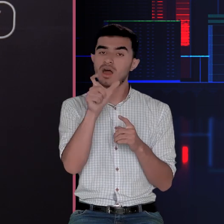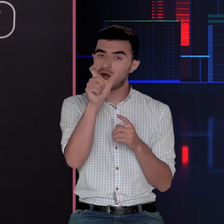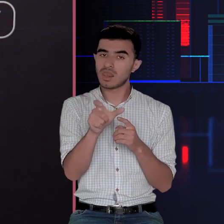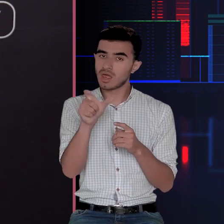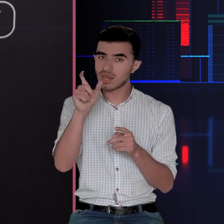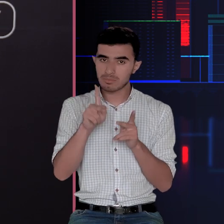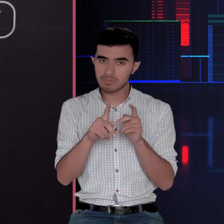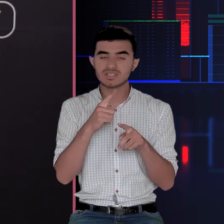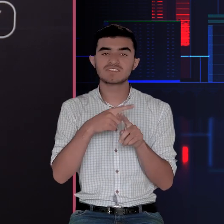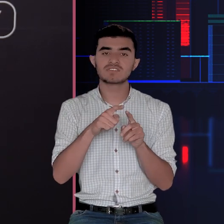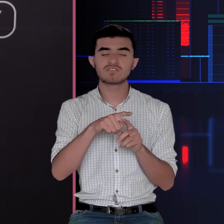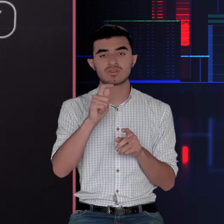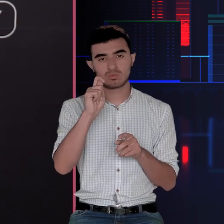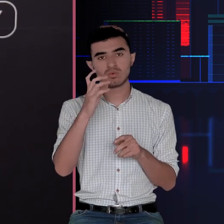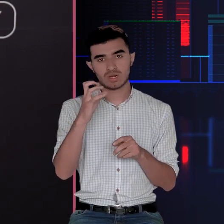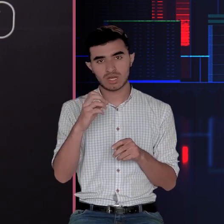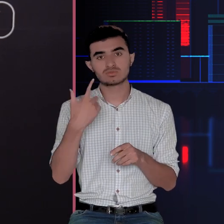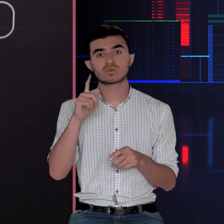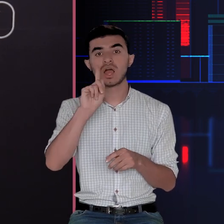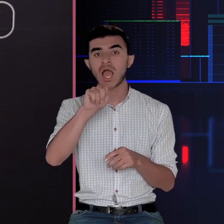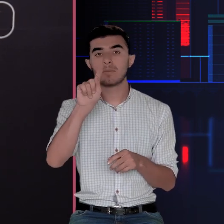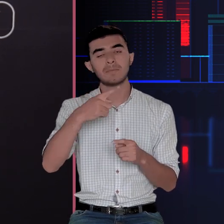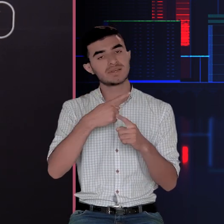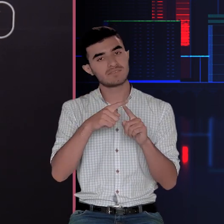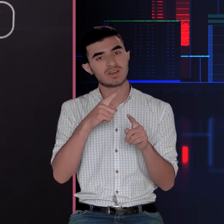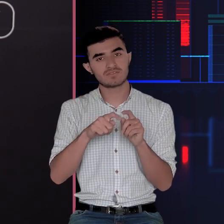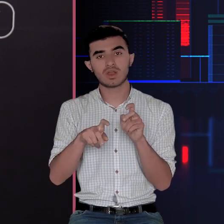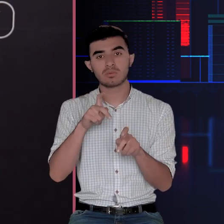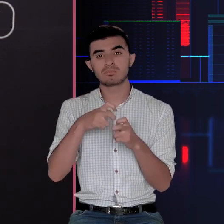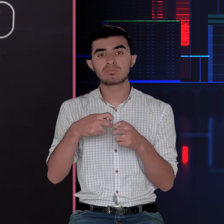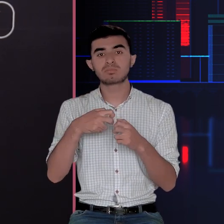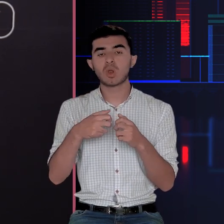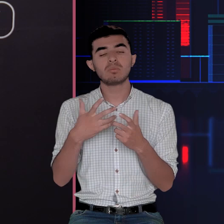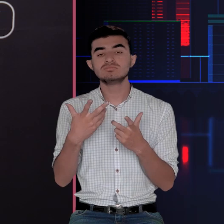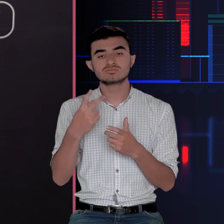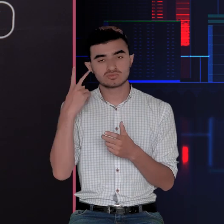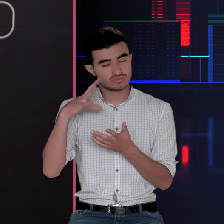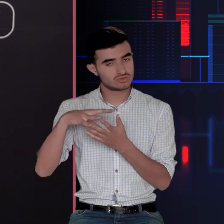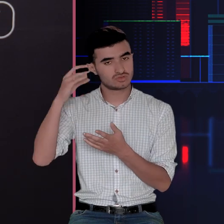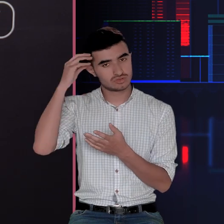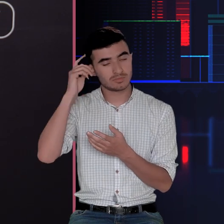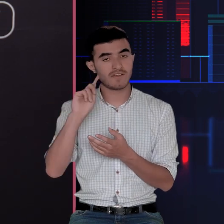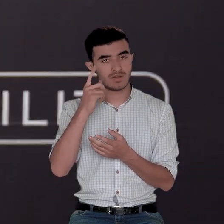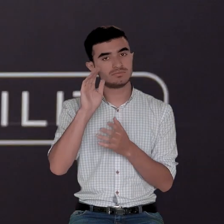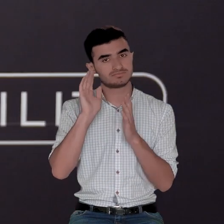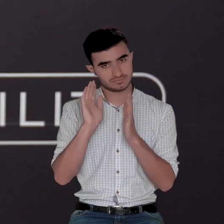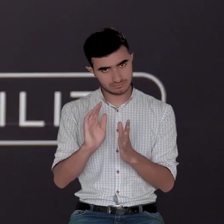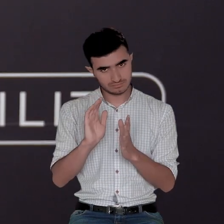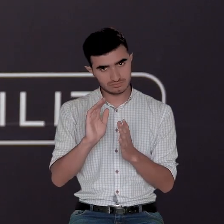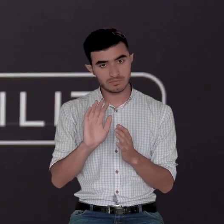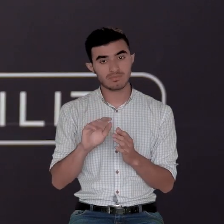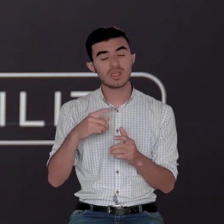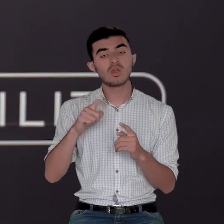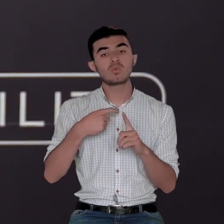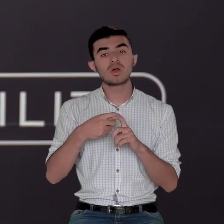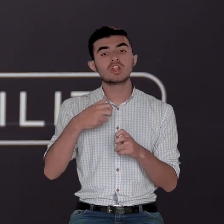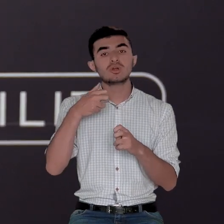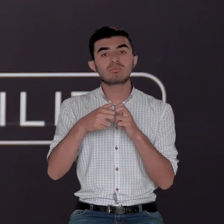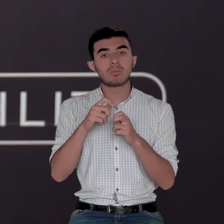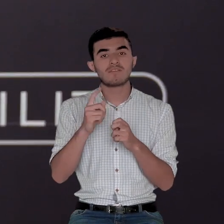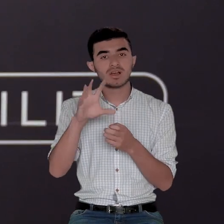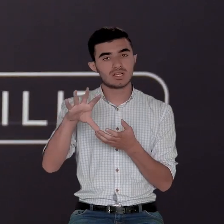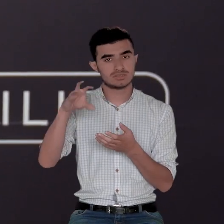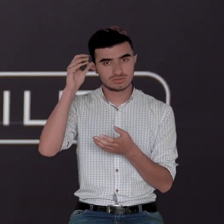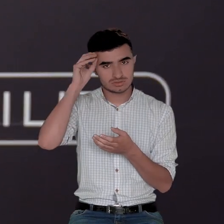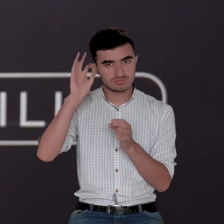वर्क, द लाइफ स्टाइल डिसाइड्स ऑल्सो कि प्रॉब्लम्स की नेचर या उनकी इटियोलॉजी कहाँ से आ रही है. until the problem itself